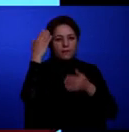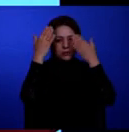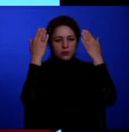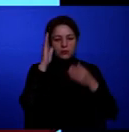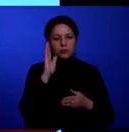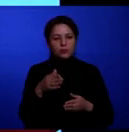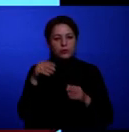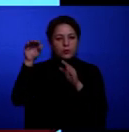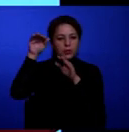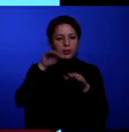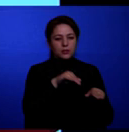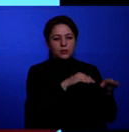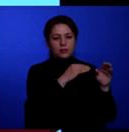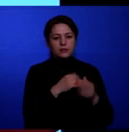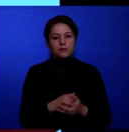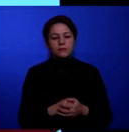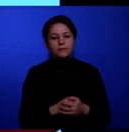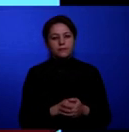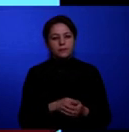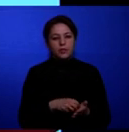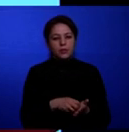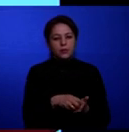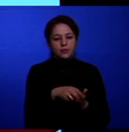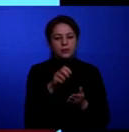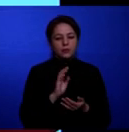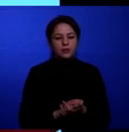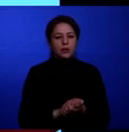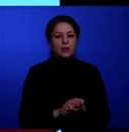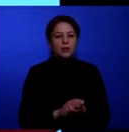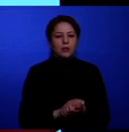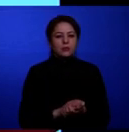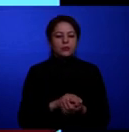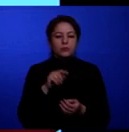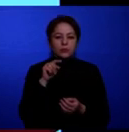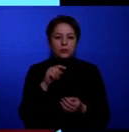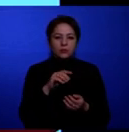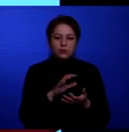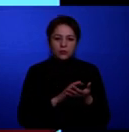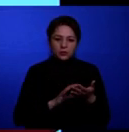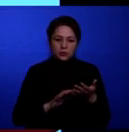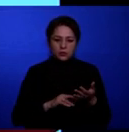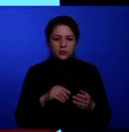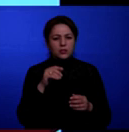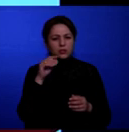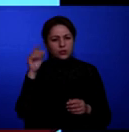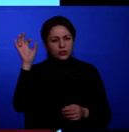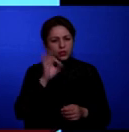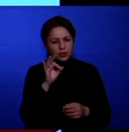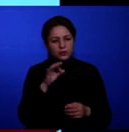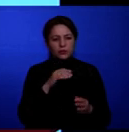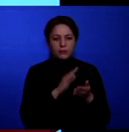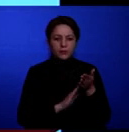вас ничего здесь не настораживает а мне кажется что в этом тексте слишком часто повторяется слова